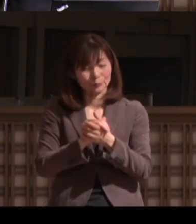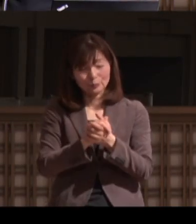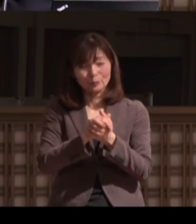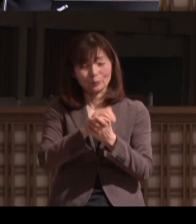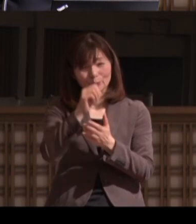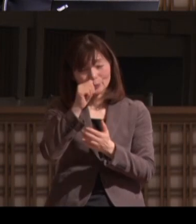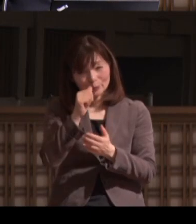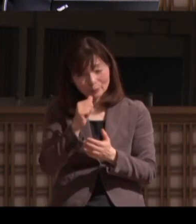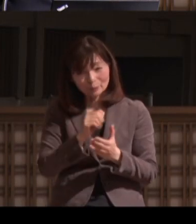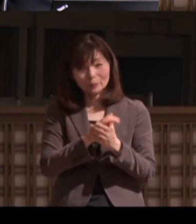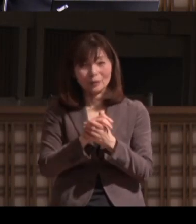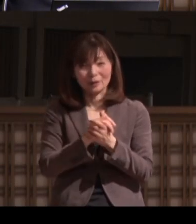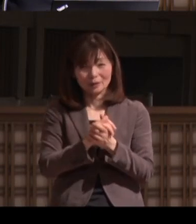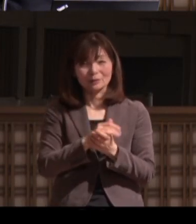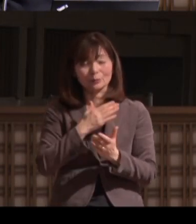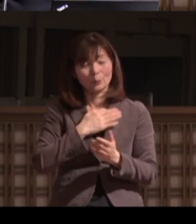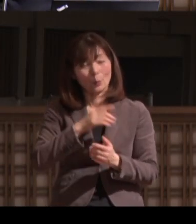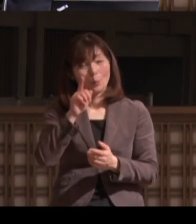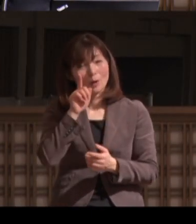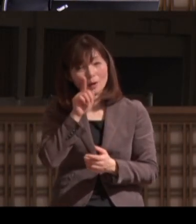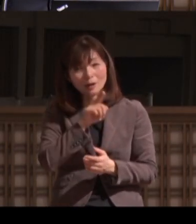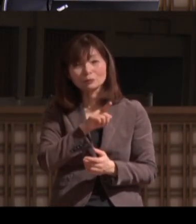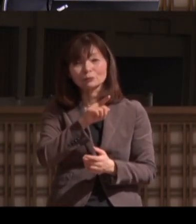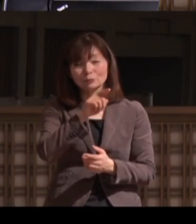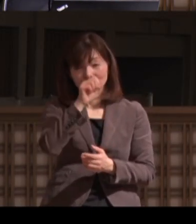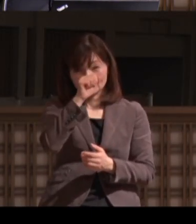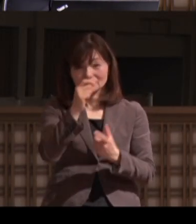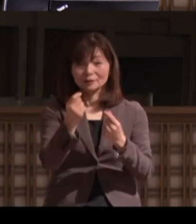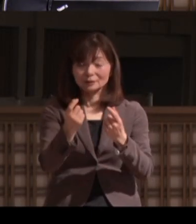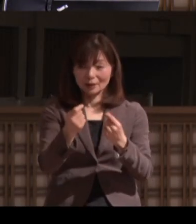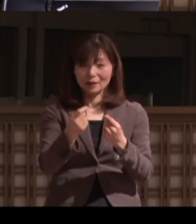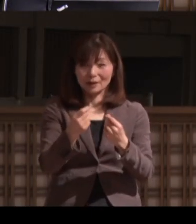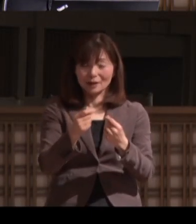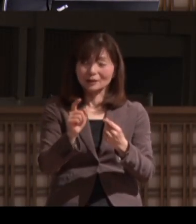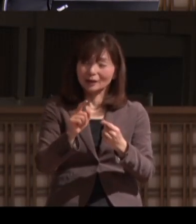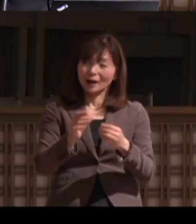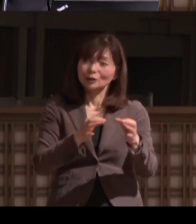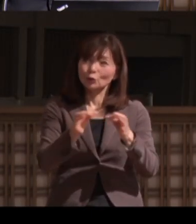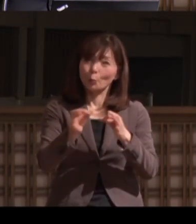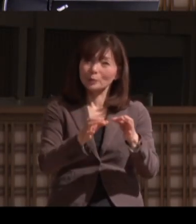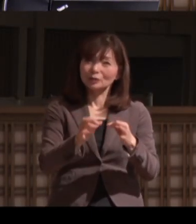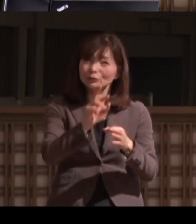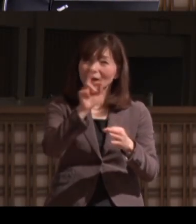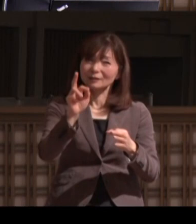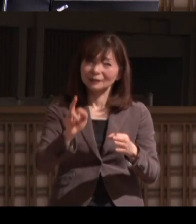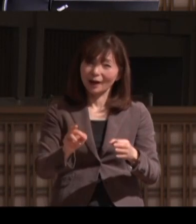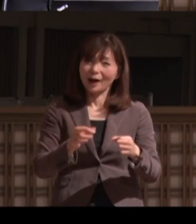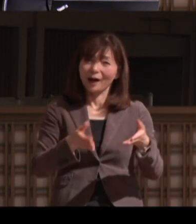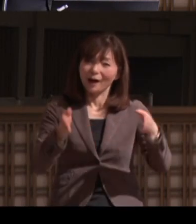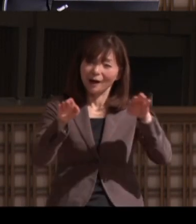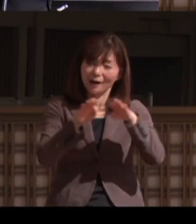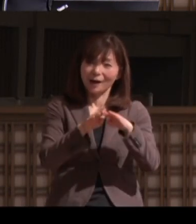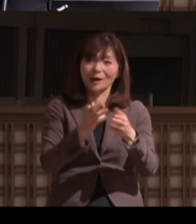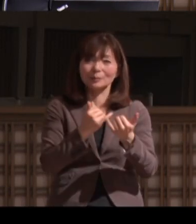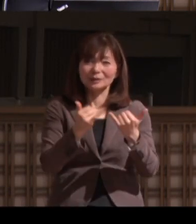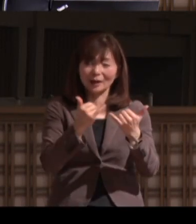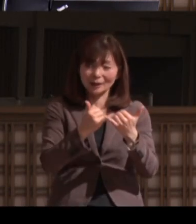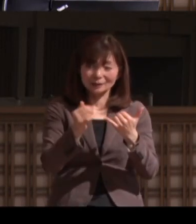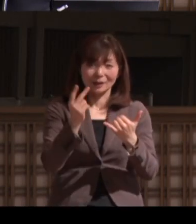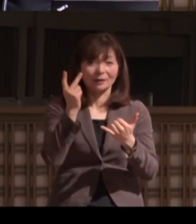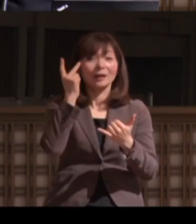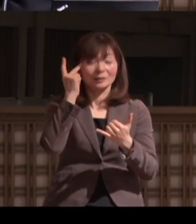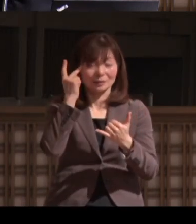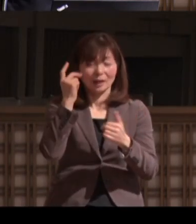ねなんとなくあのこうショッピングセンターみたいな感じがするんですけどそれだけこう身近にあるというのが